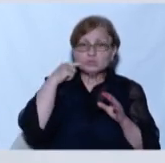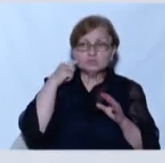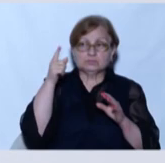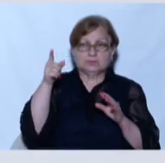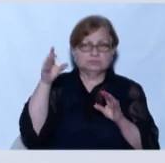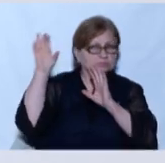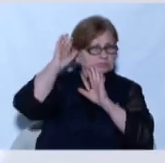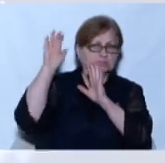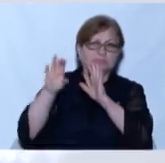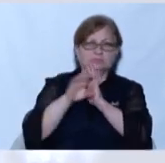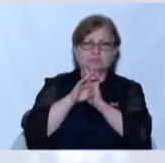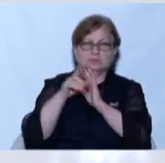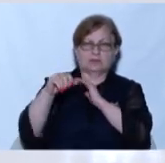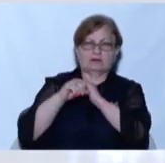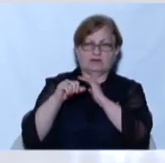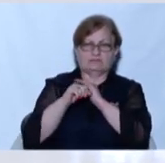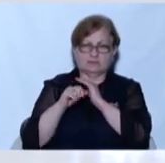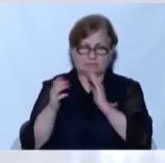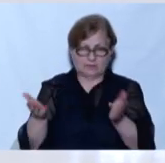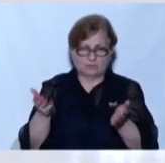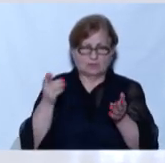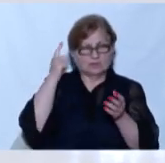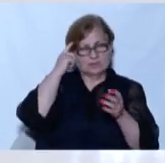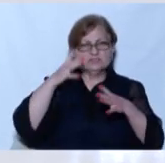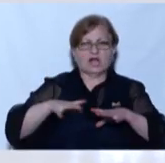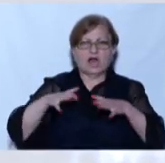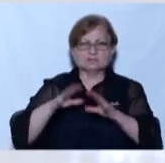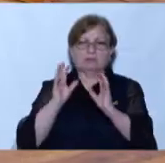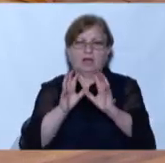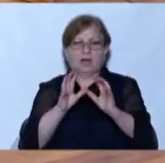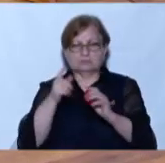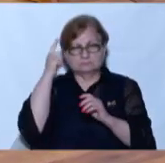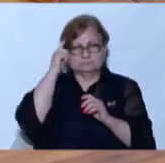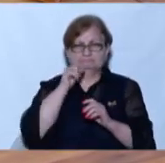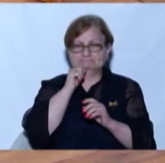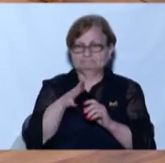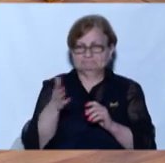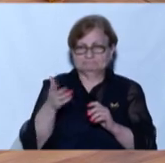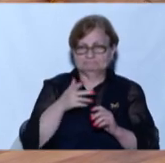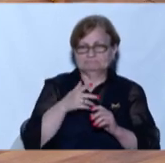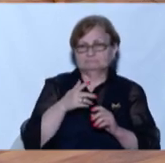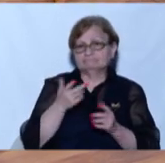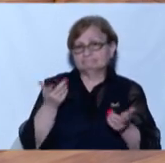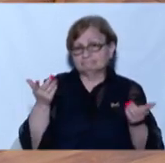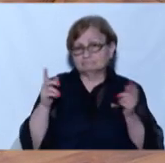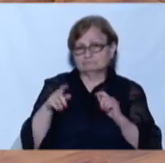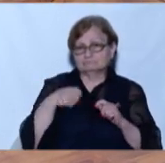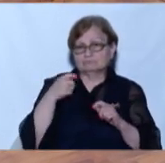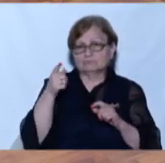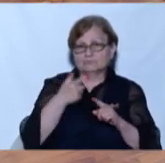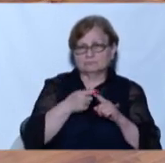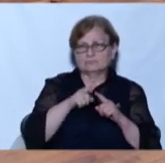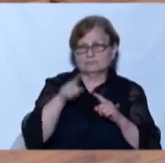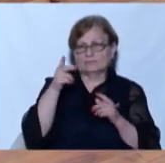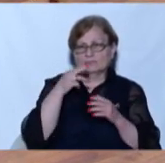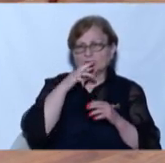მოკლედო გინდა თუ არაო დღედაღამე იმაზე ფიქრობდა საქართველოსთვის როგორ გაეკეთებინა სიკეთეო და აი ამას წამოეგო ამას